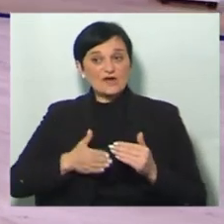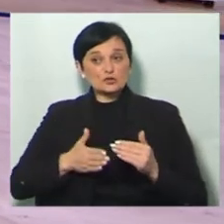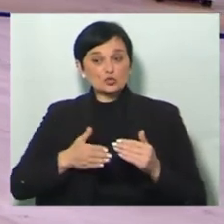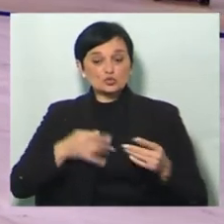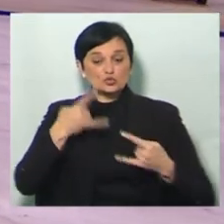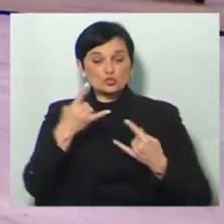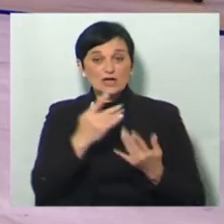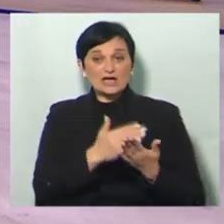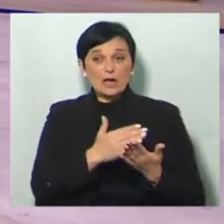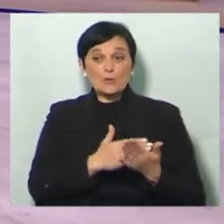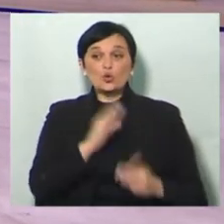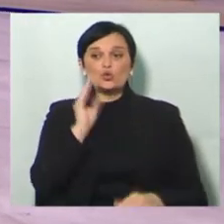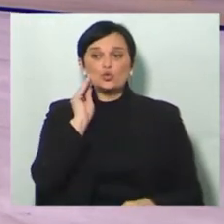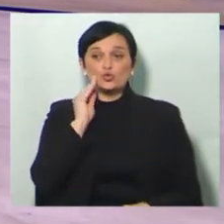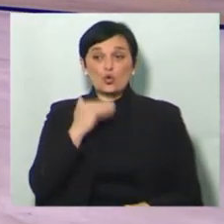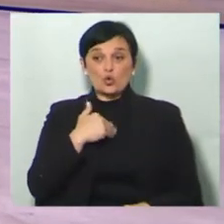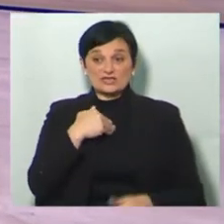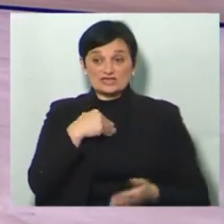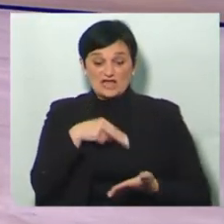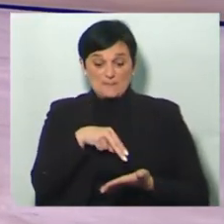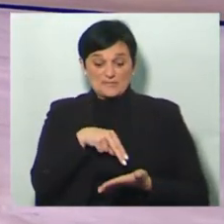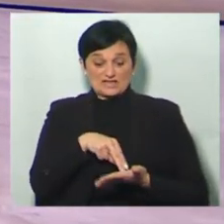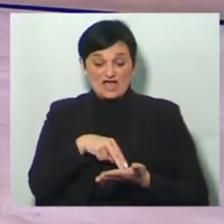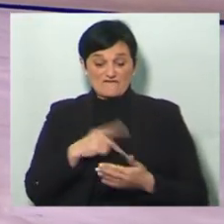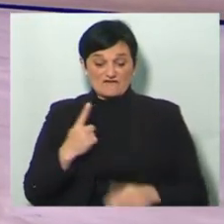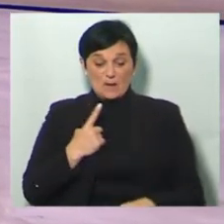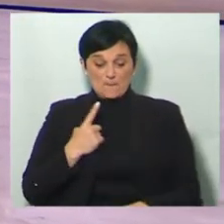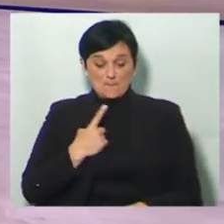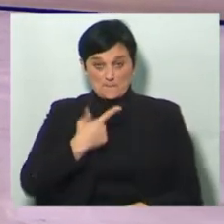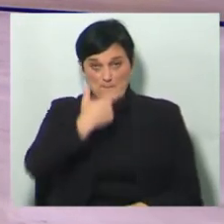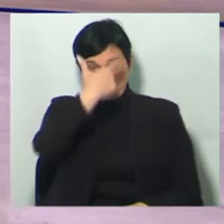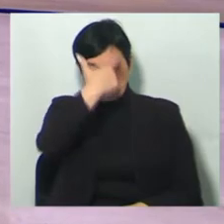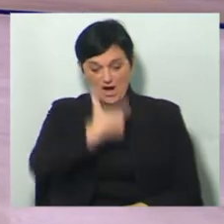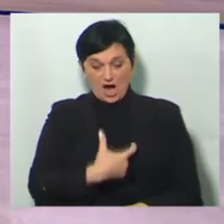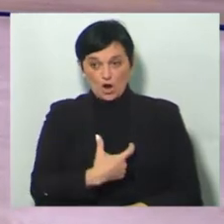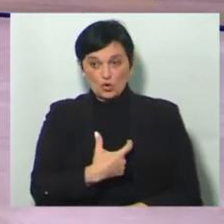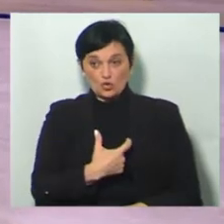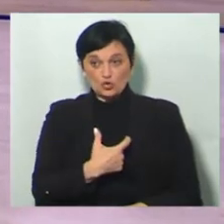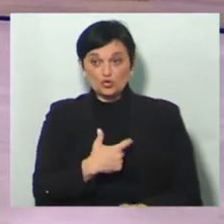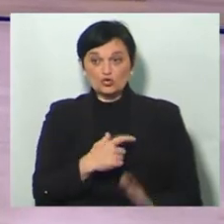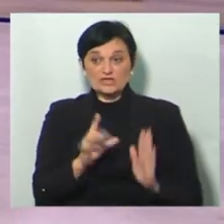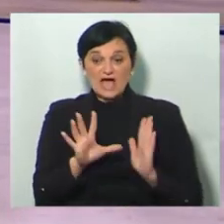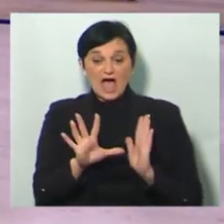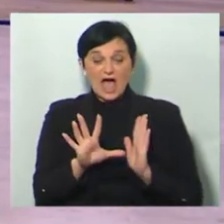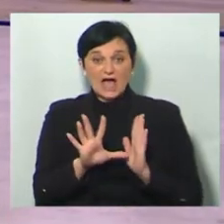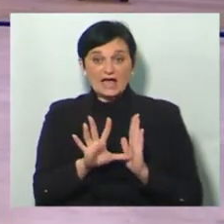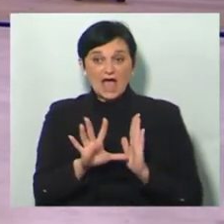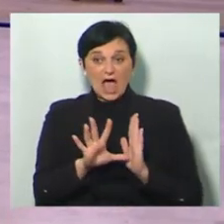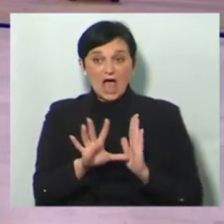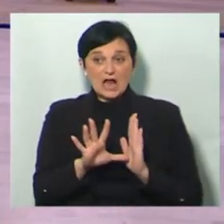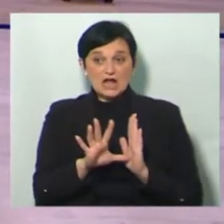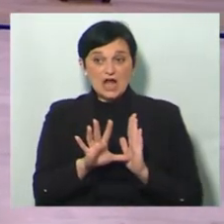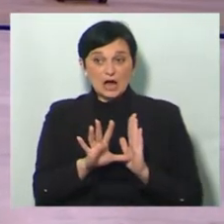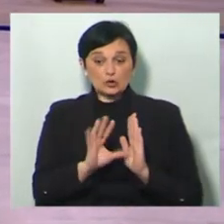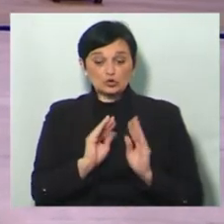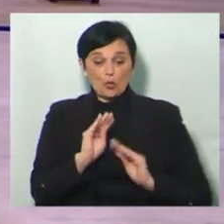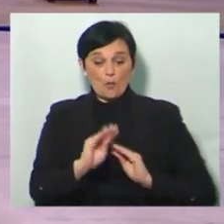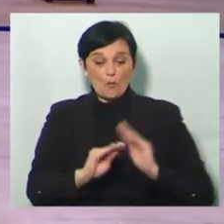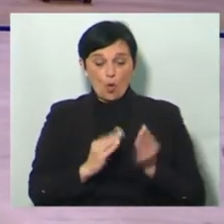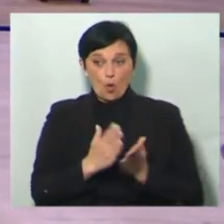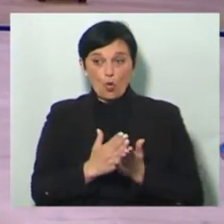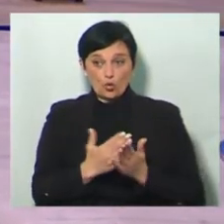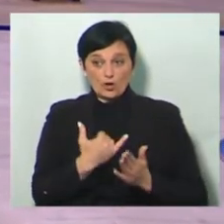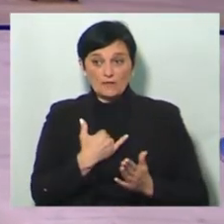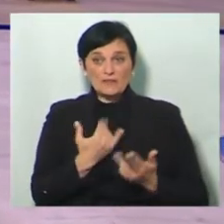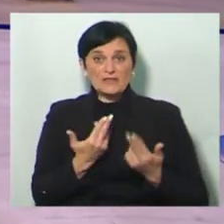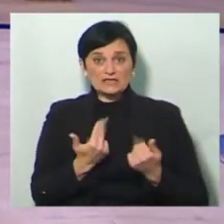gadețemas. Dar odisat mev dgavar marto da max electromot obiloba აღმოჩნდა რომ